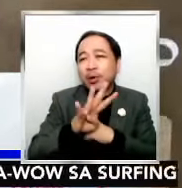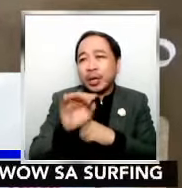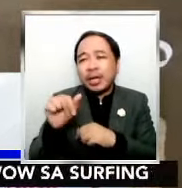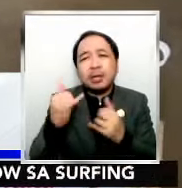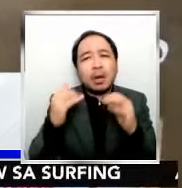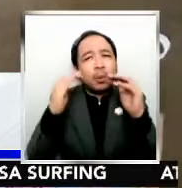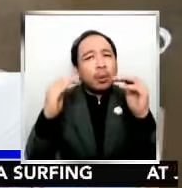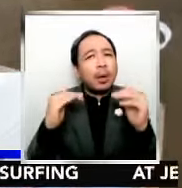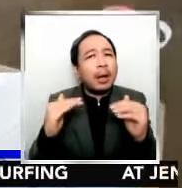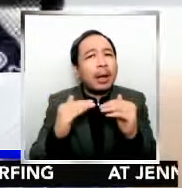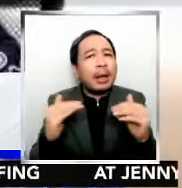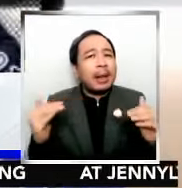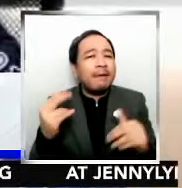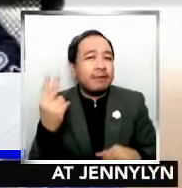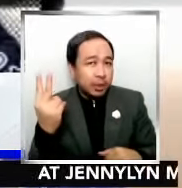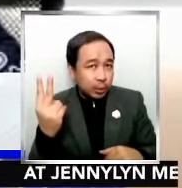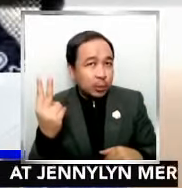kung